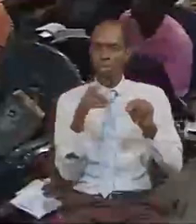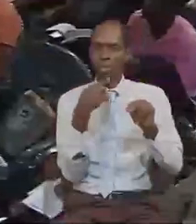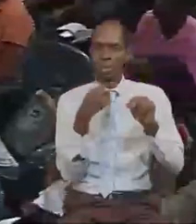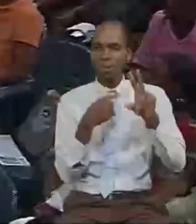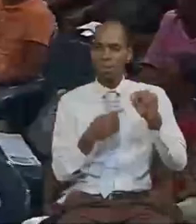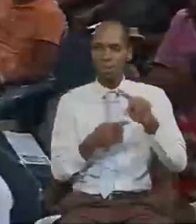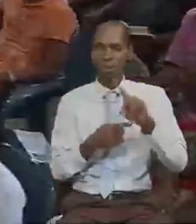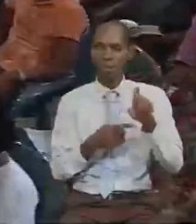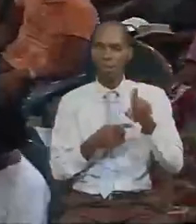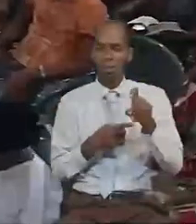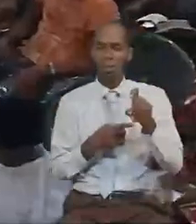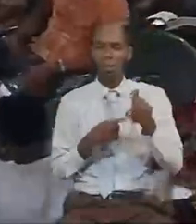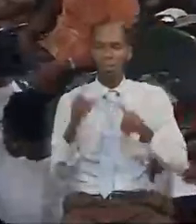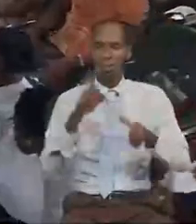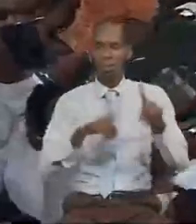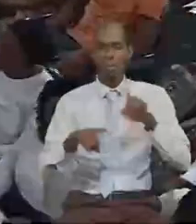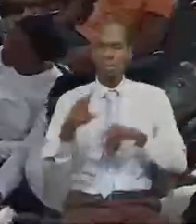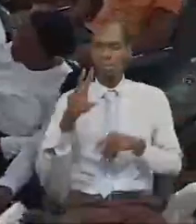Je dis non.